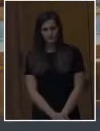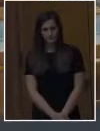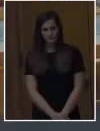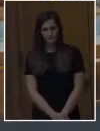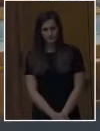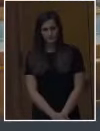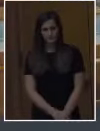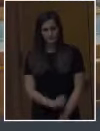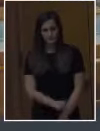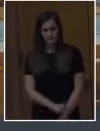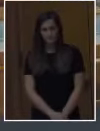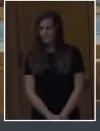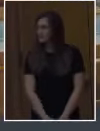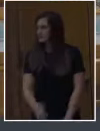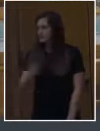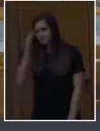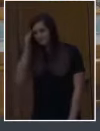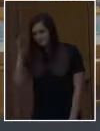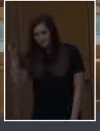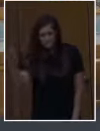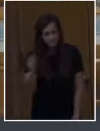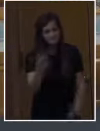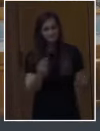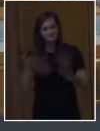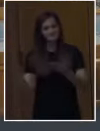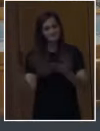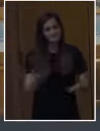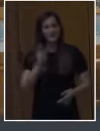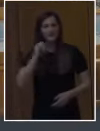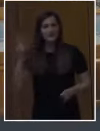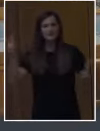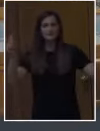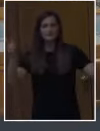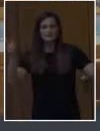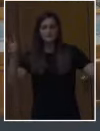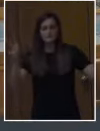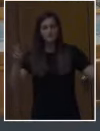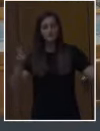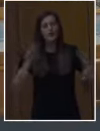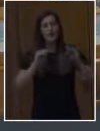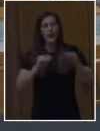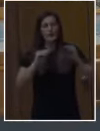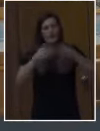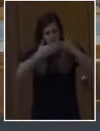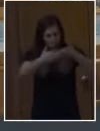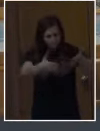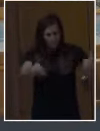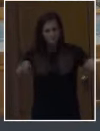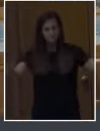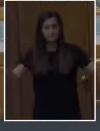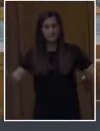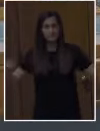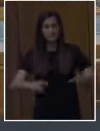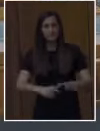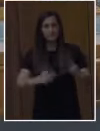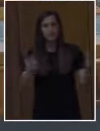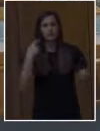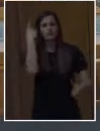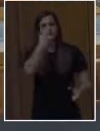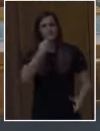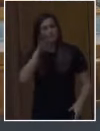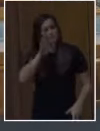Καλημέρα σας. Σας καλωσορίζουμε στην εκδήλωσή μας με τίτλο «Ανοίγοντας τους ορίζοντες της εκπαίδευσης. Σχολείο με